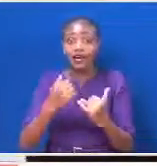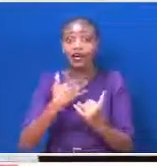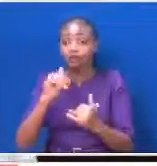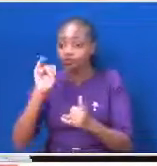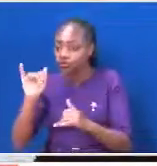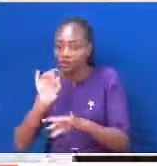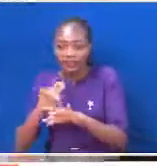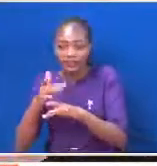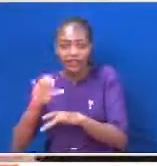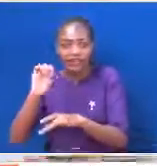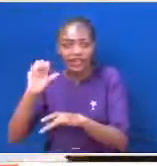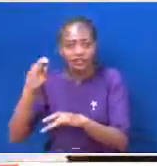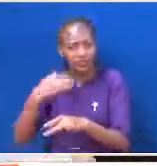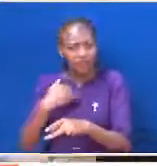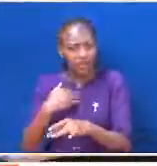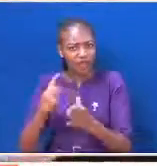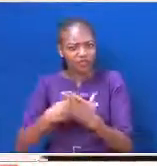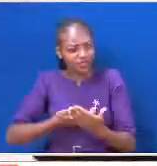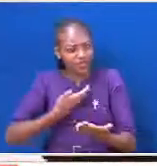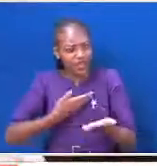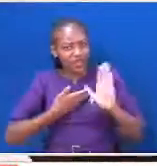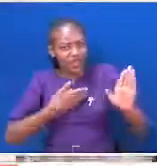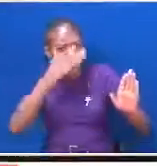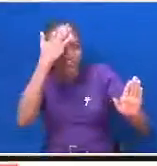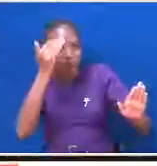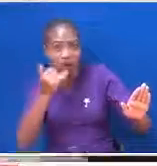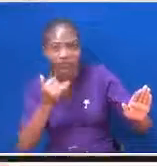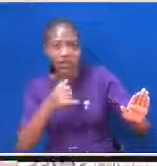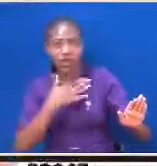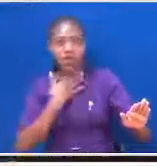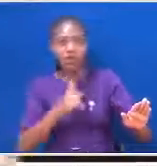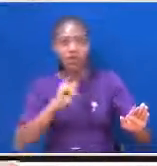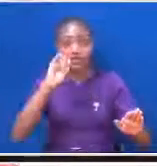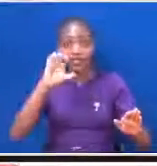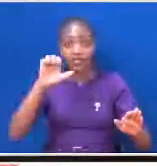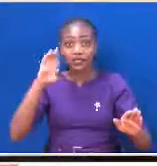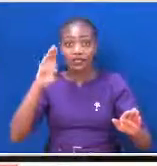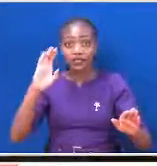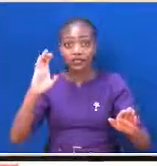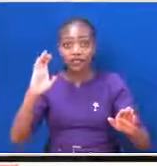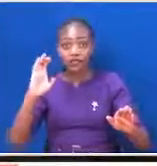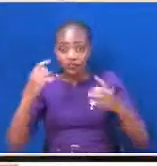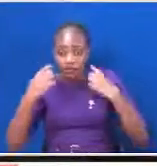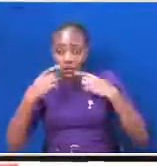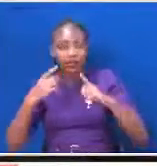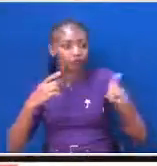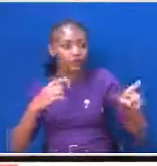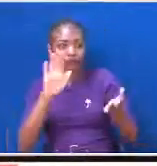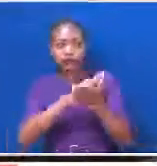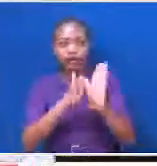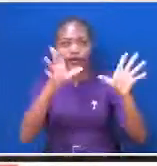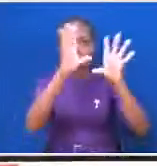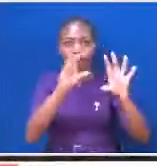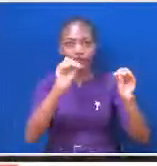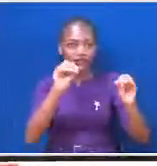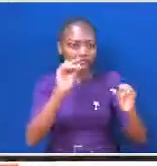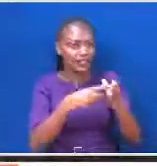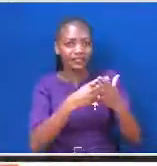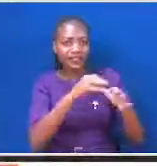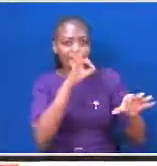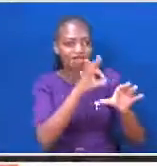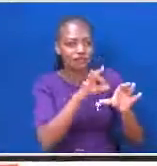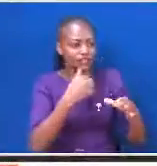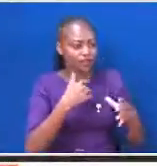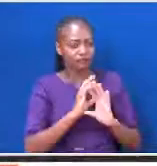amevita na hasir yake ni kwa sababu anat Taka ibc Ya kumtel